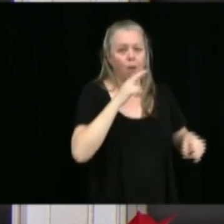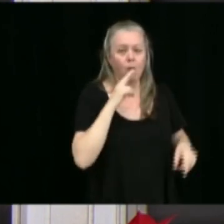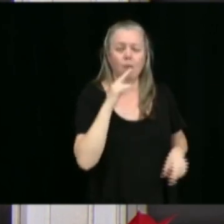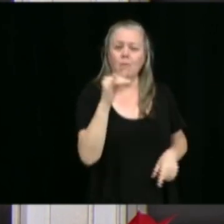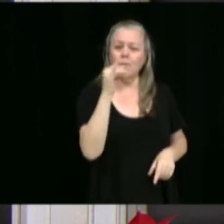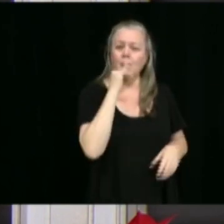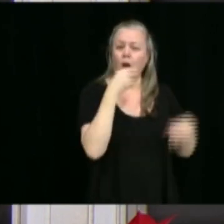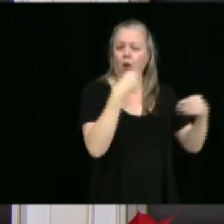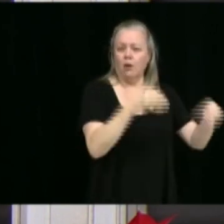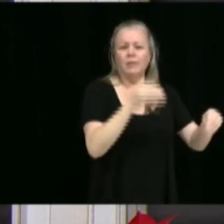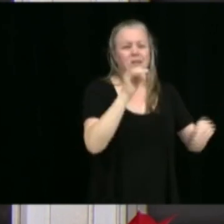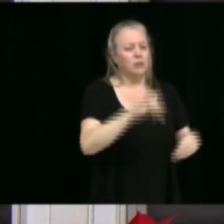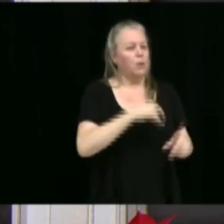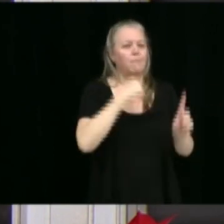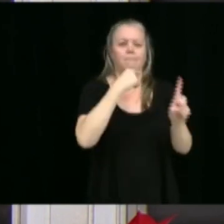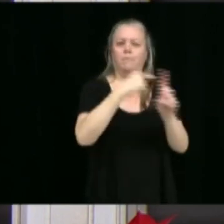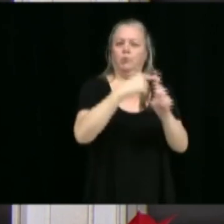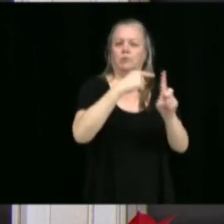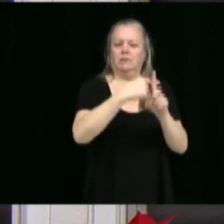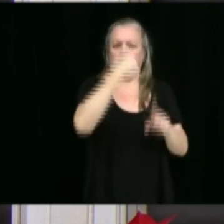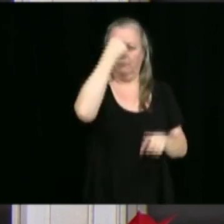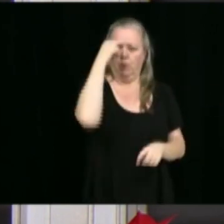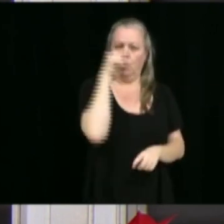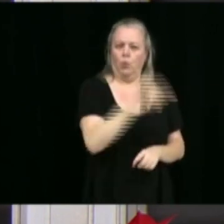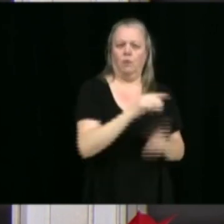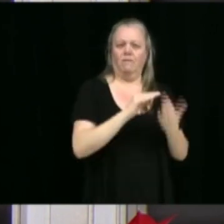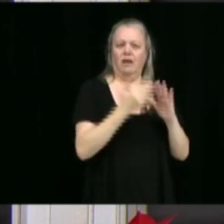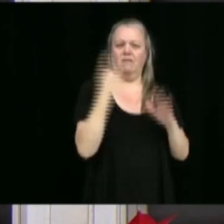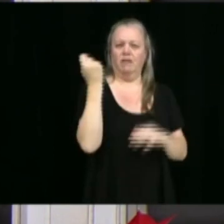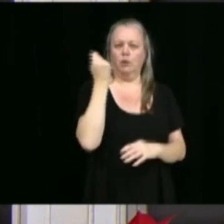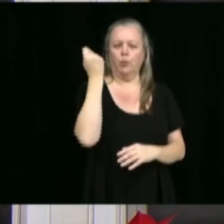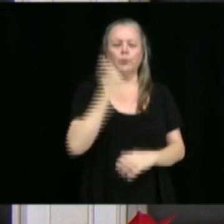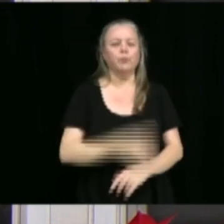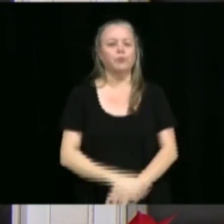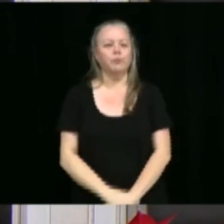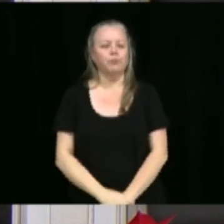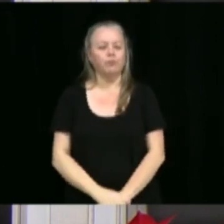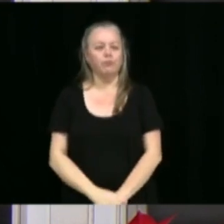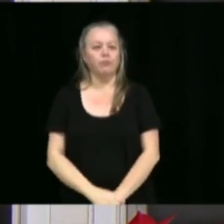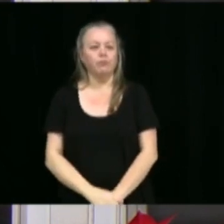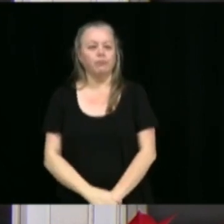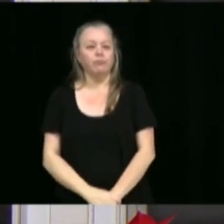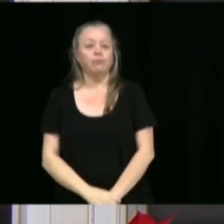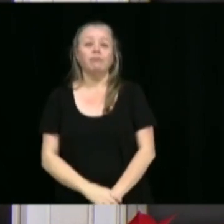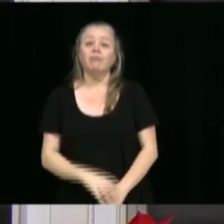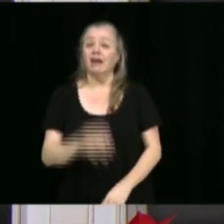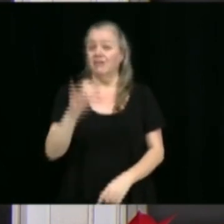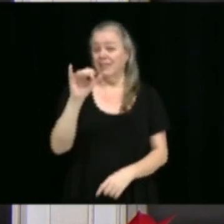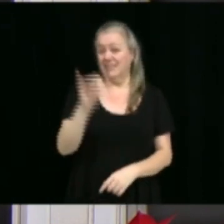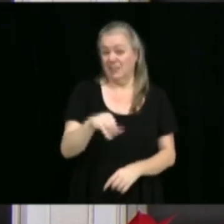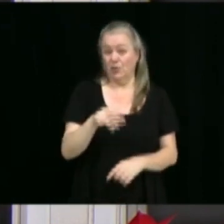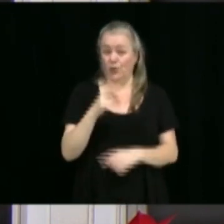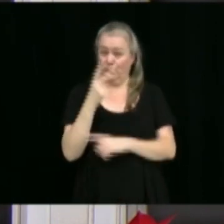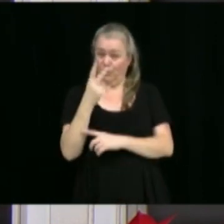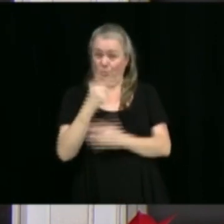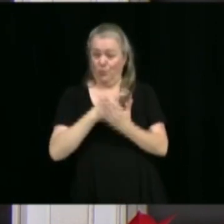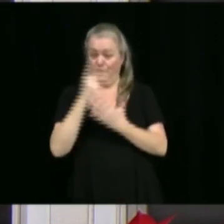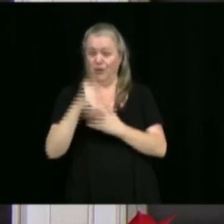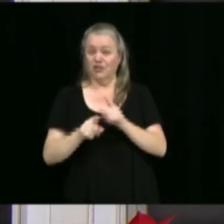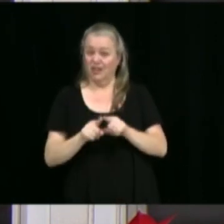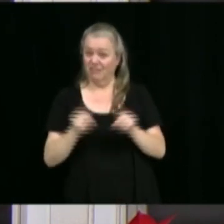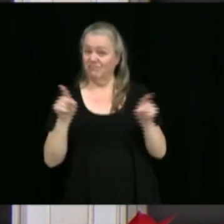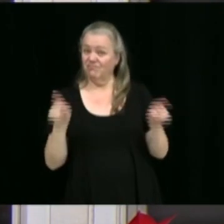ça, ce sera bon pour le dynamisme de Victoriaville. Alors, je voulais revenir rapidement sur ces deux projets-là qui sont quand même